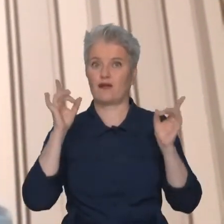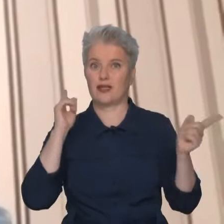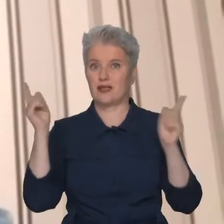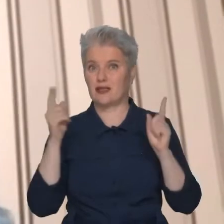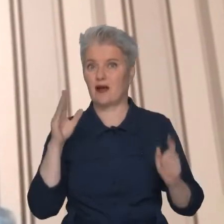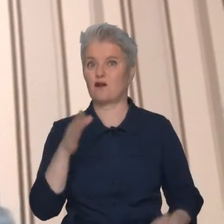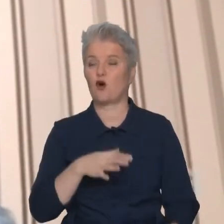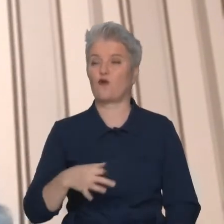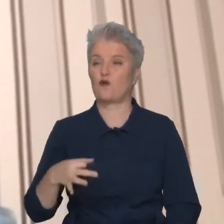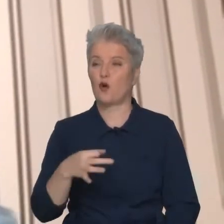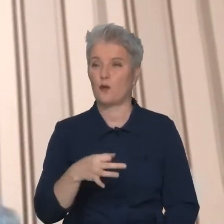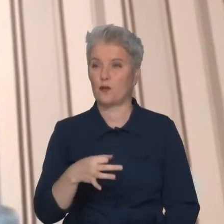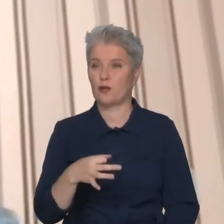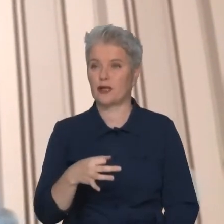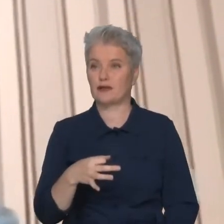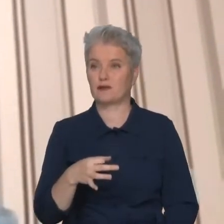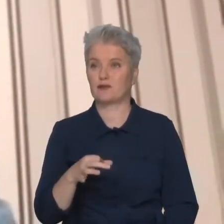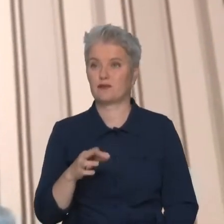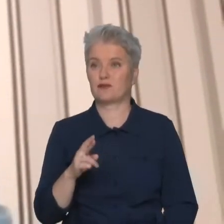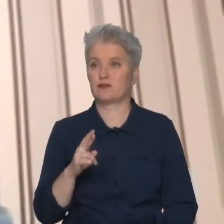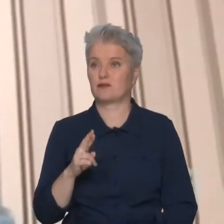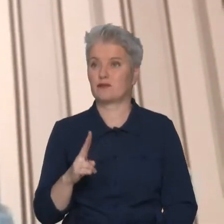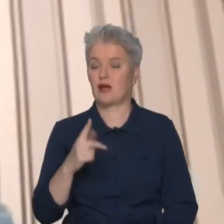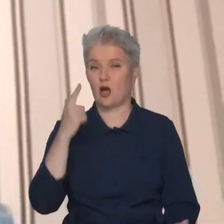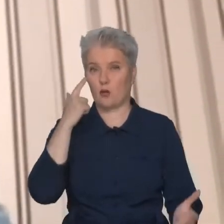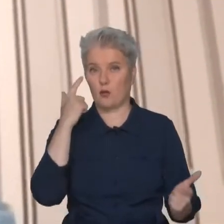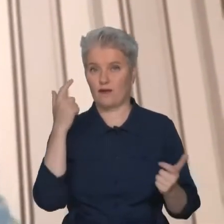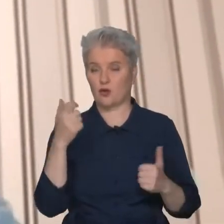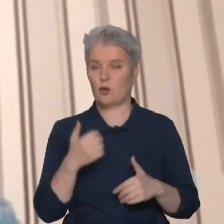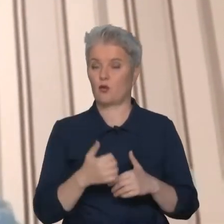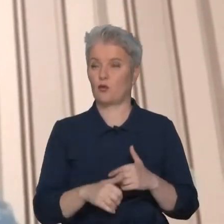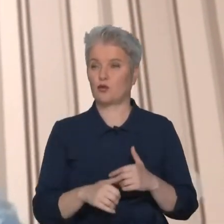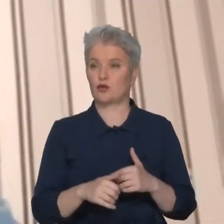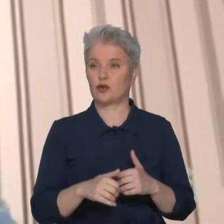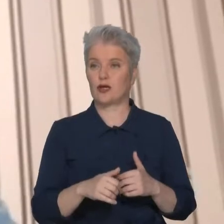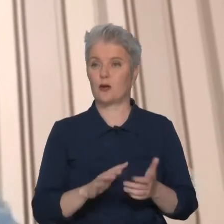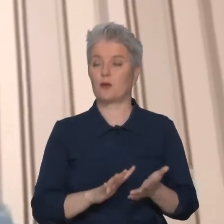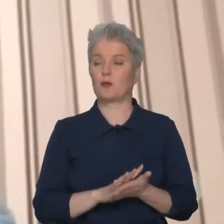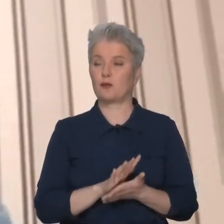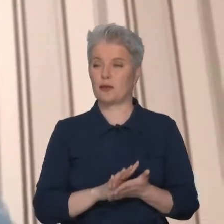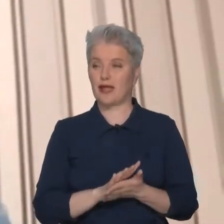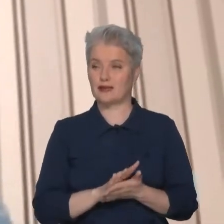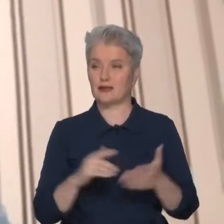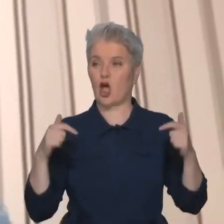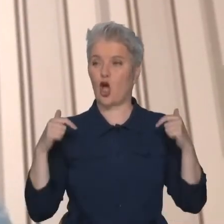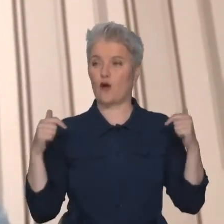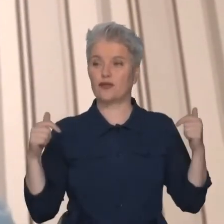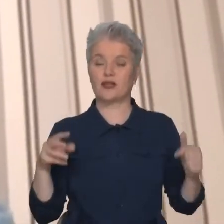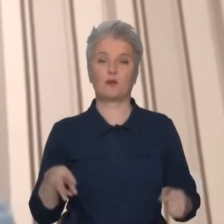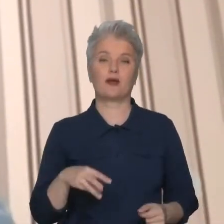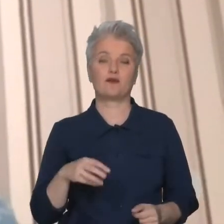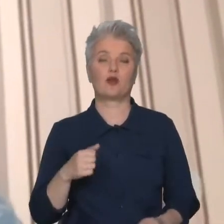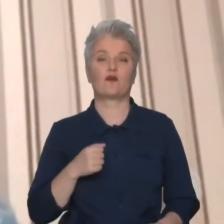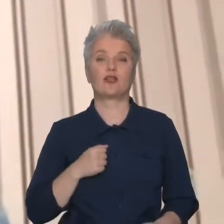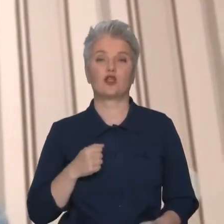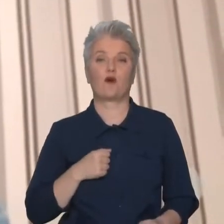області. Ось. Ну і як повідомляв уже пресофіцер Миколаївської військової